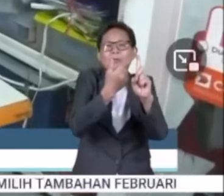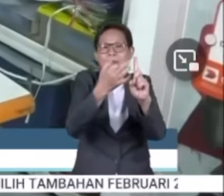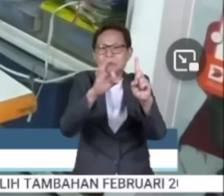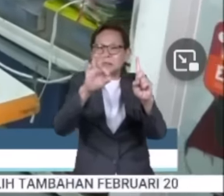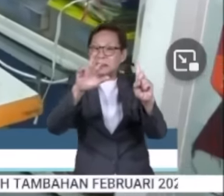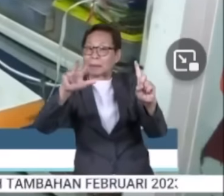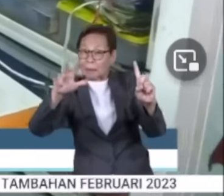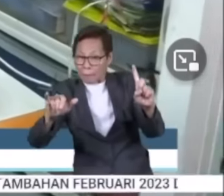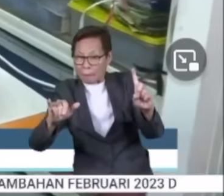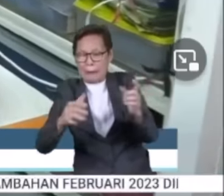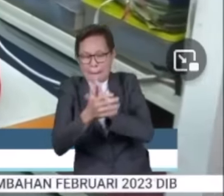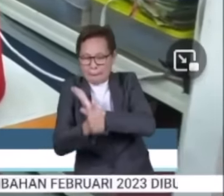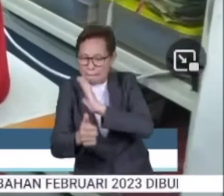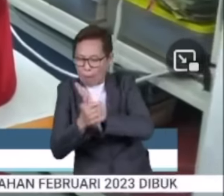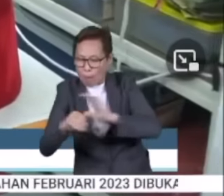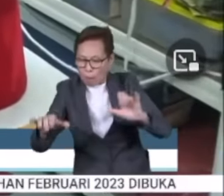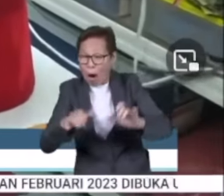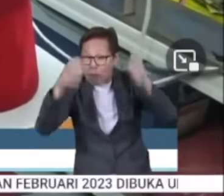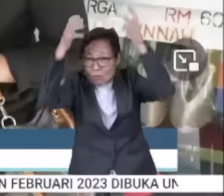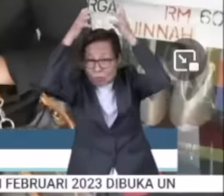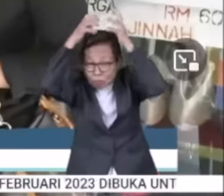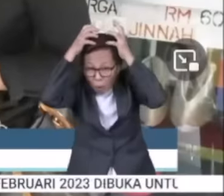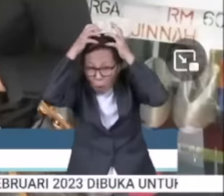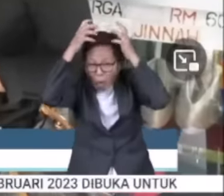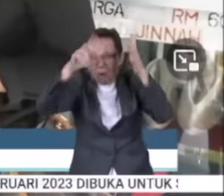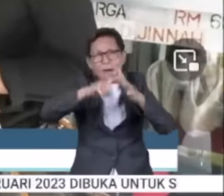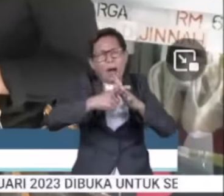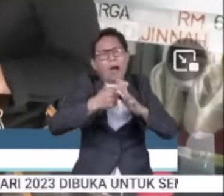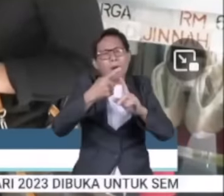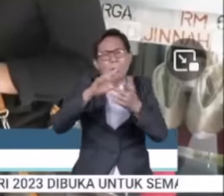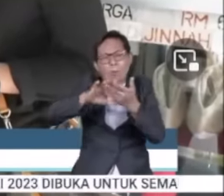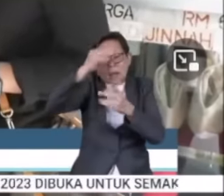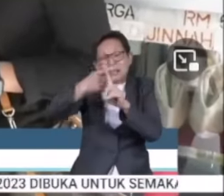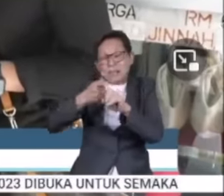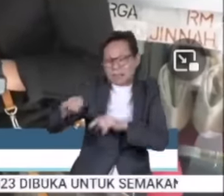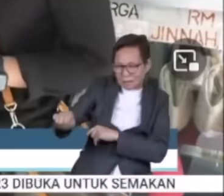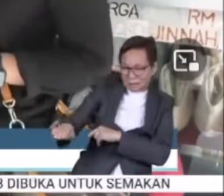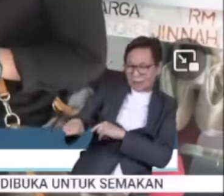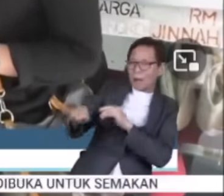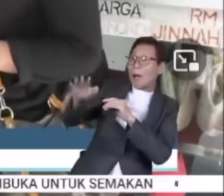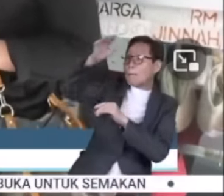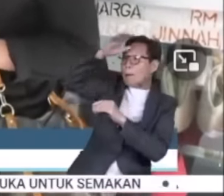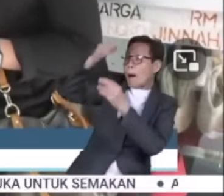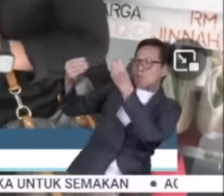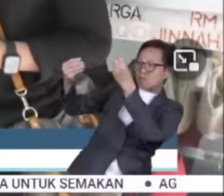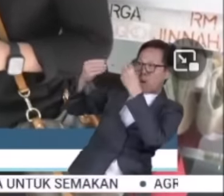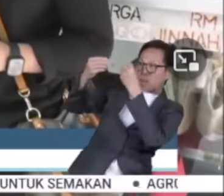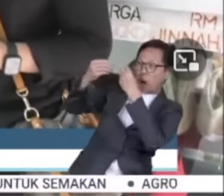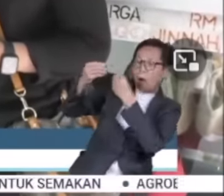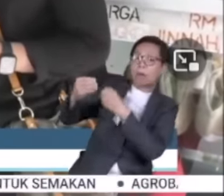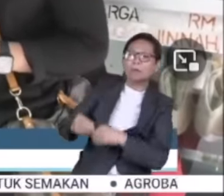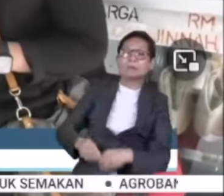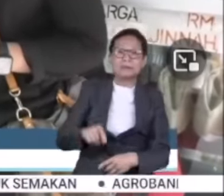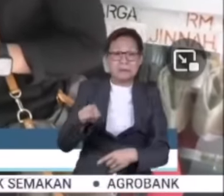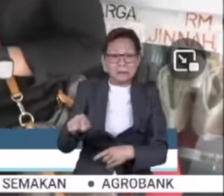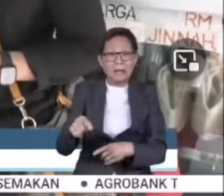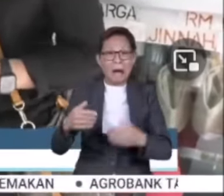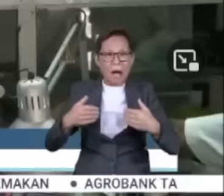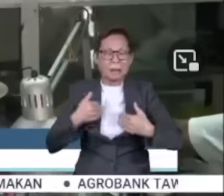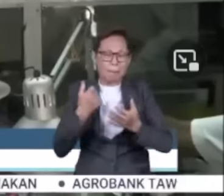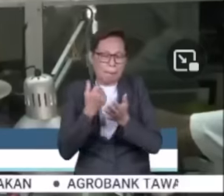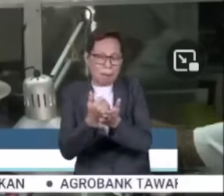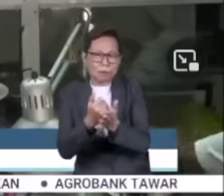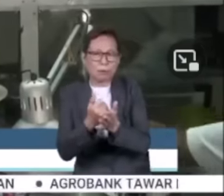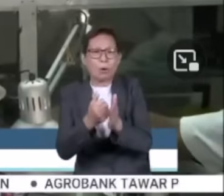1936. Kemahiran membuat tarbus diperoleh sejak kecil lagi hasil tunjuk ajar bapanya. Haji Muhyiddin yang turut